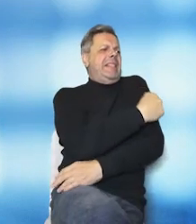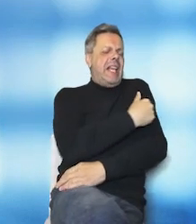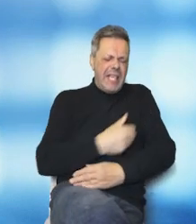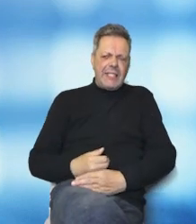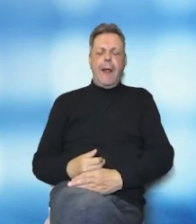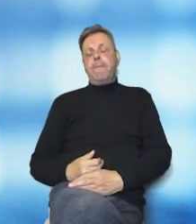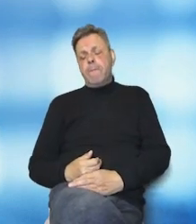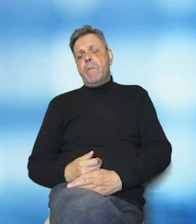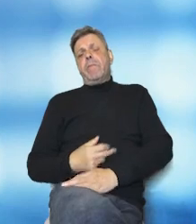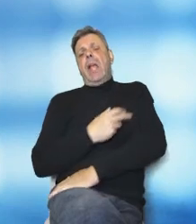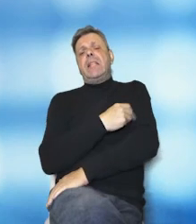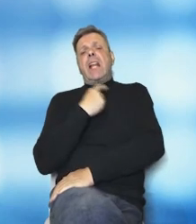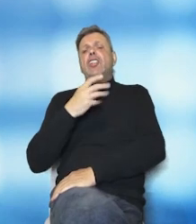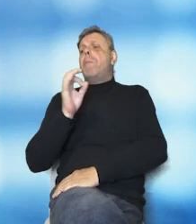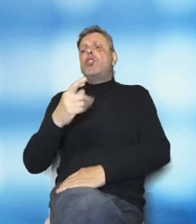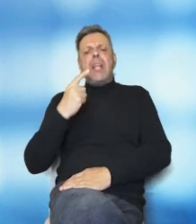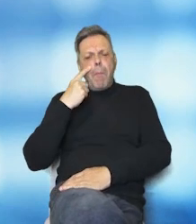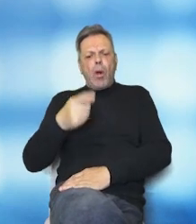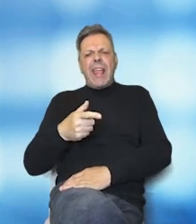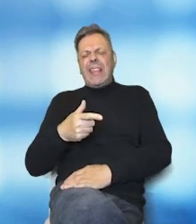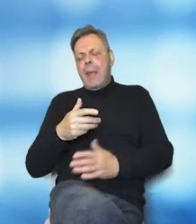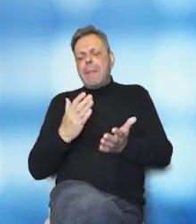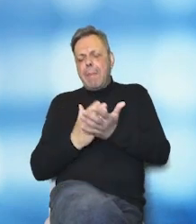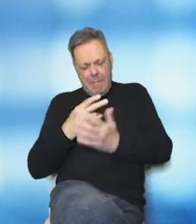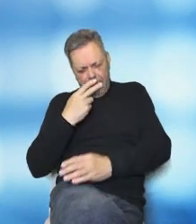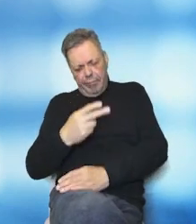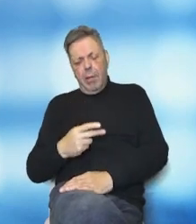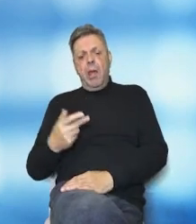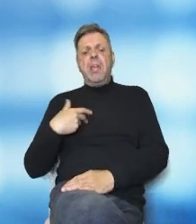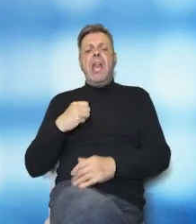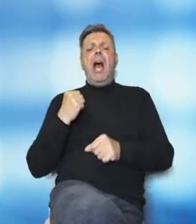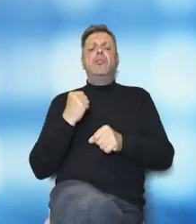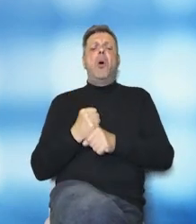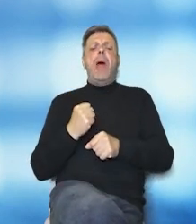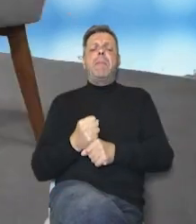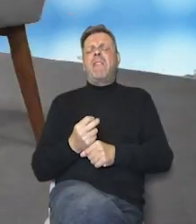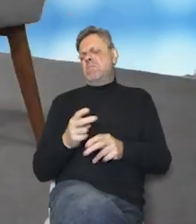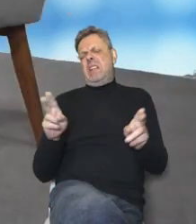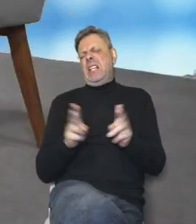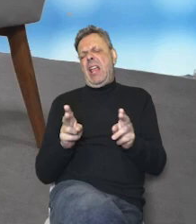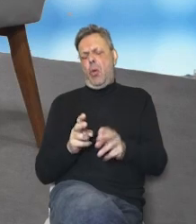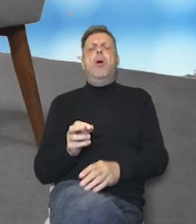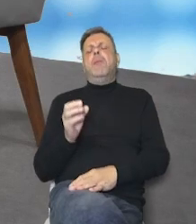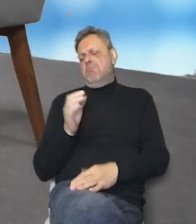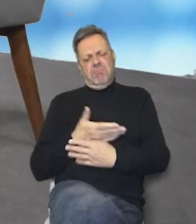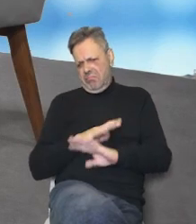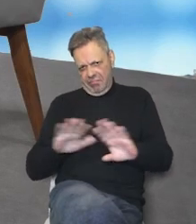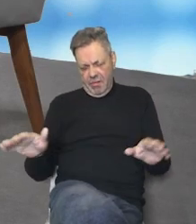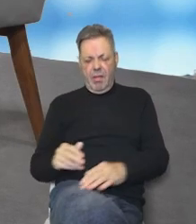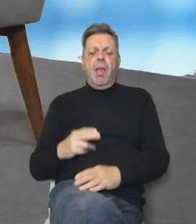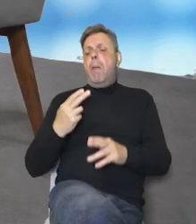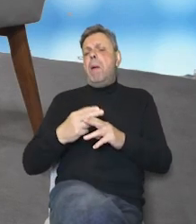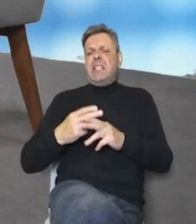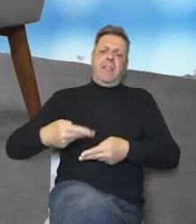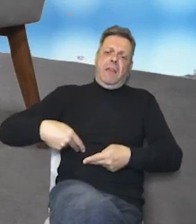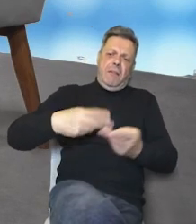i onda sestra kaže: doktorice, možete pogledati ovo. I ja to bavim i vratite se, pogledam, dobro, idemo dalje, i pacijenta i